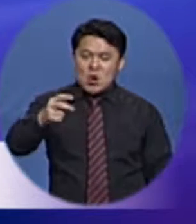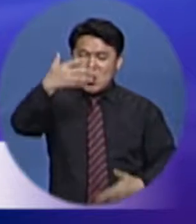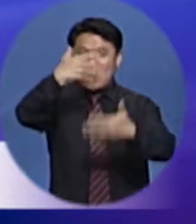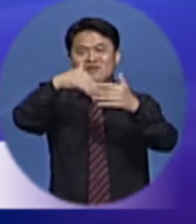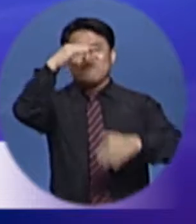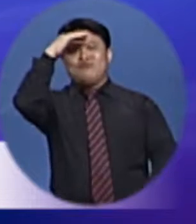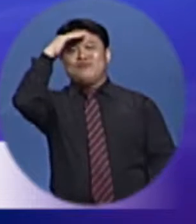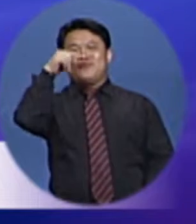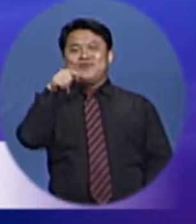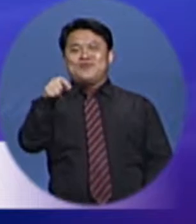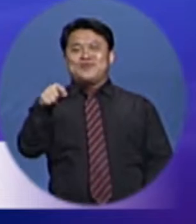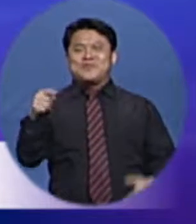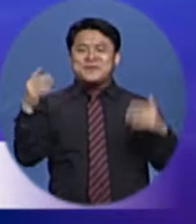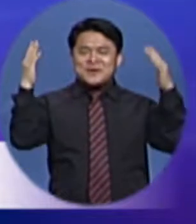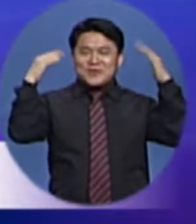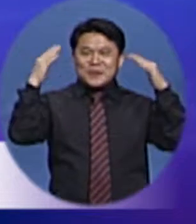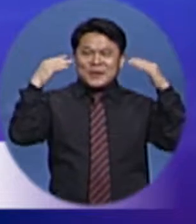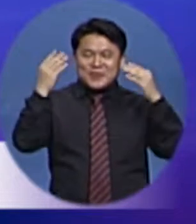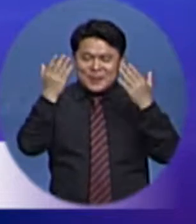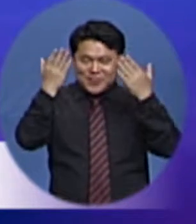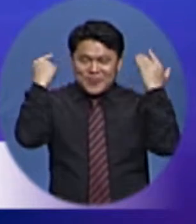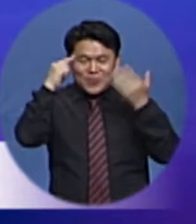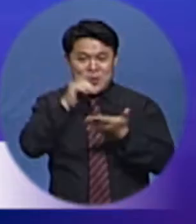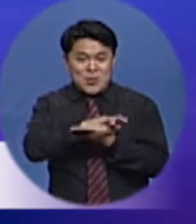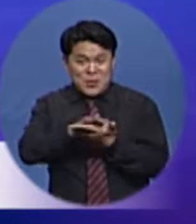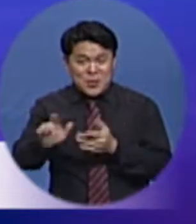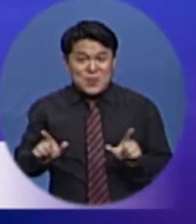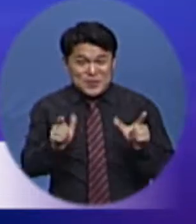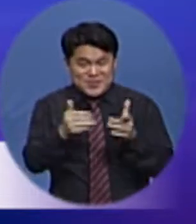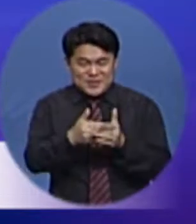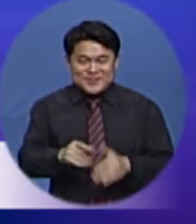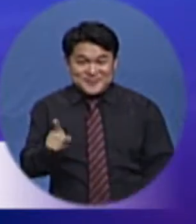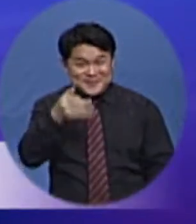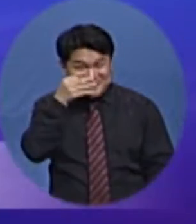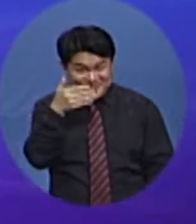영화를 즐기며 더위를 날려보냈습니다. 이명아 기자가